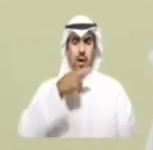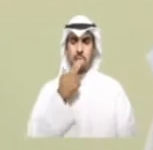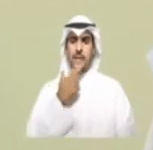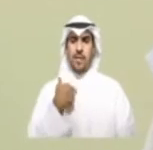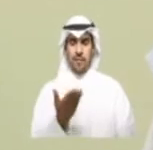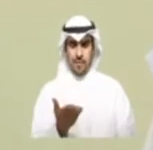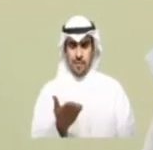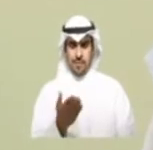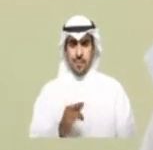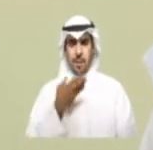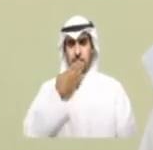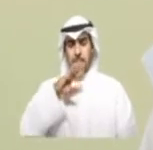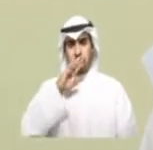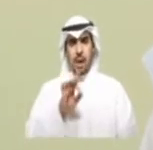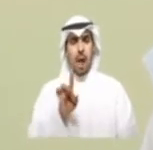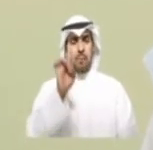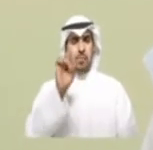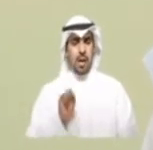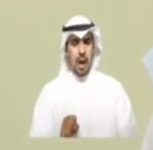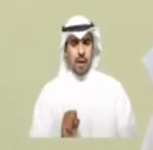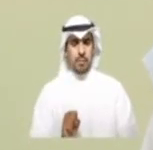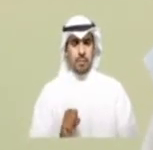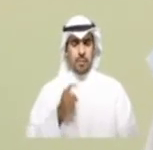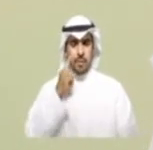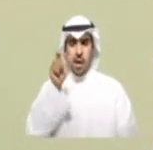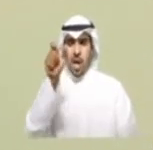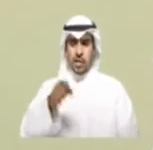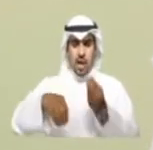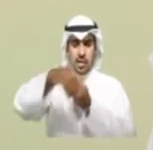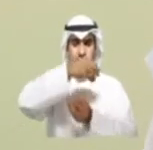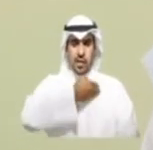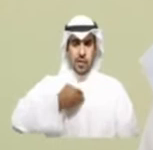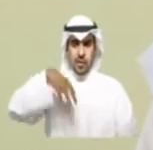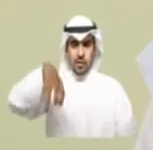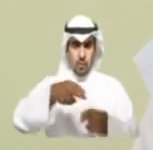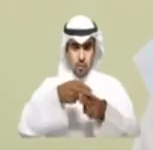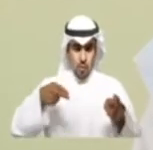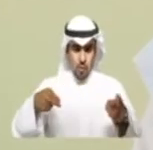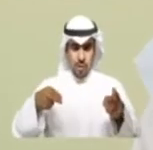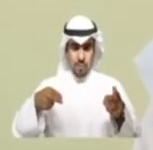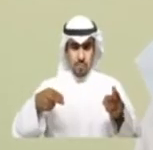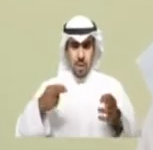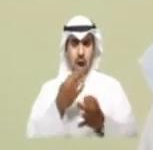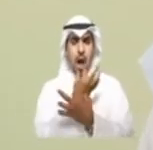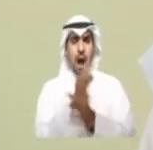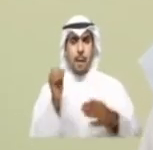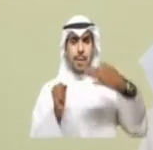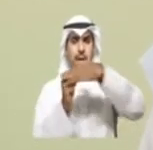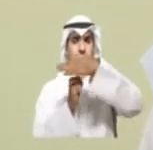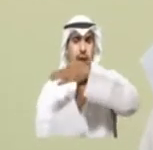لله الحمد والمنة، حجاج دولة الكويت قاموا بأداء مناسك الحج